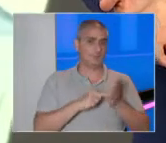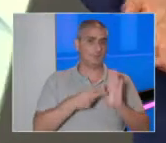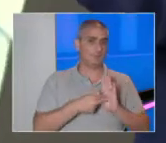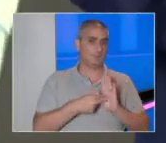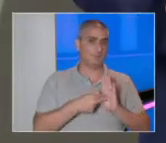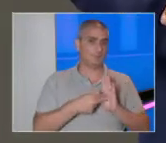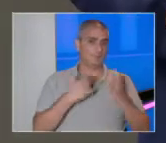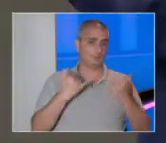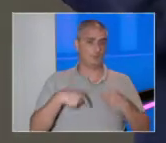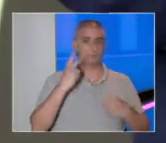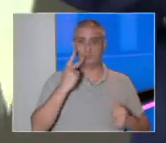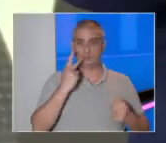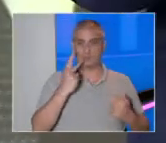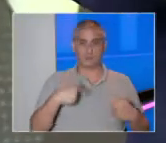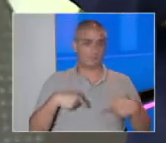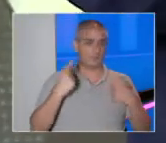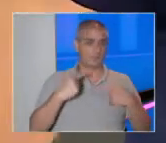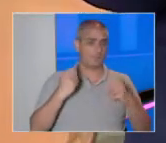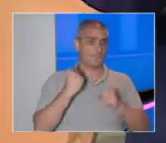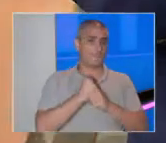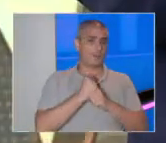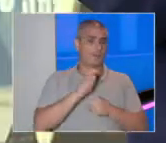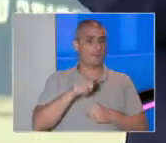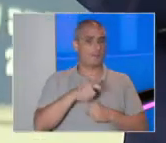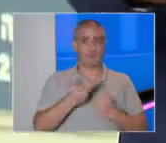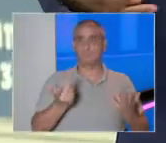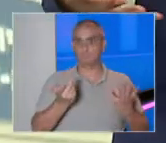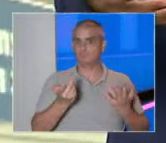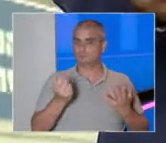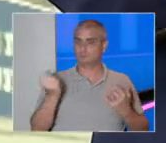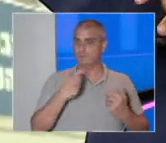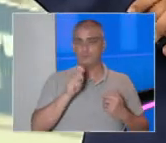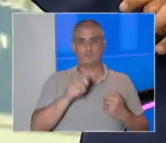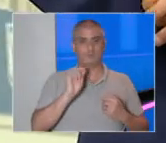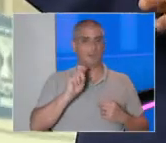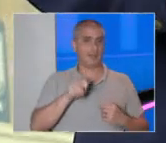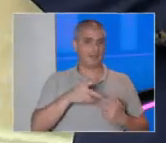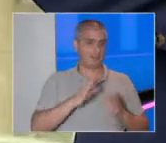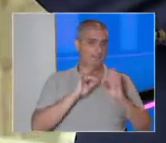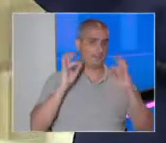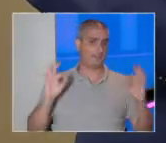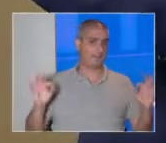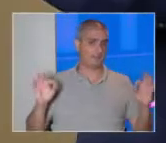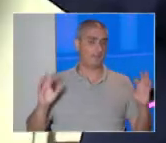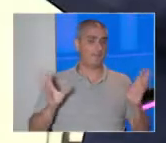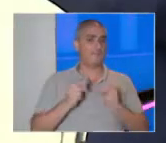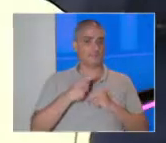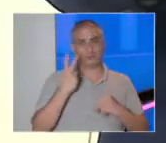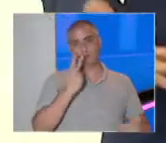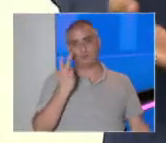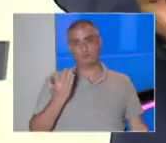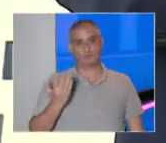לפוליטיקה, היום יום שני, יום הפעילות הפרלמנטרית, שבוע הפרלמנטרי של הכנסת מתחיל, ואיתו